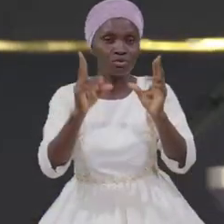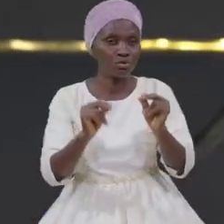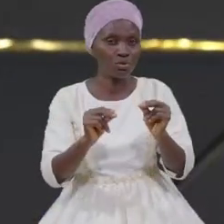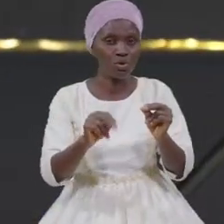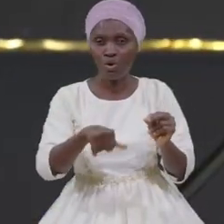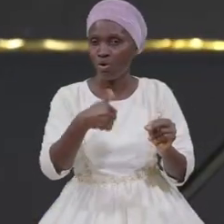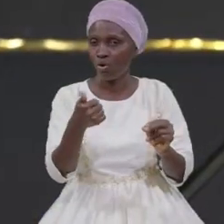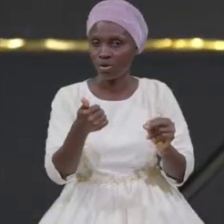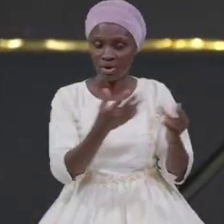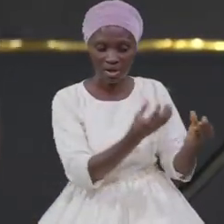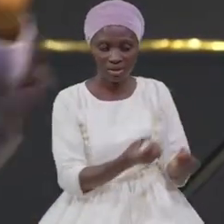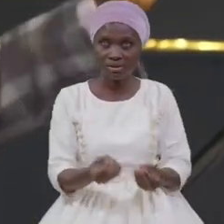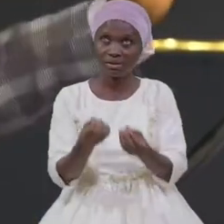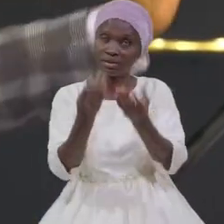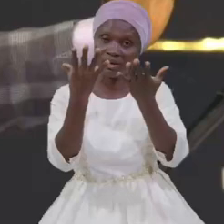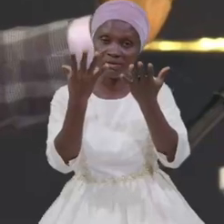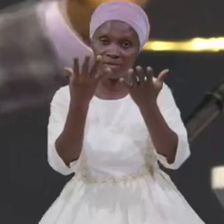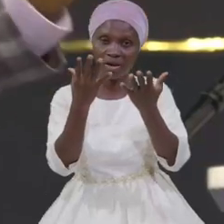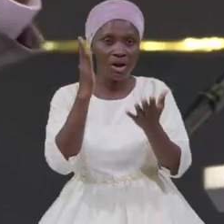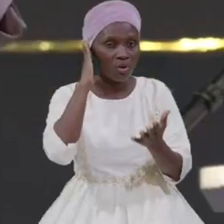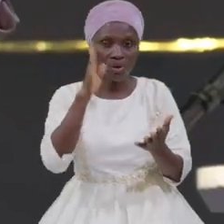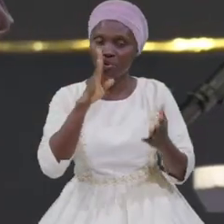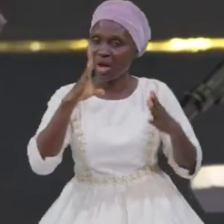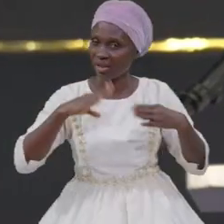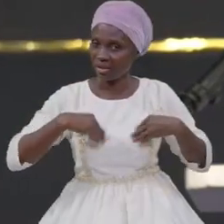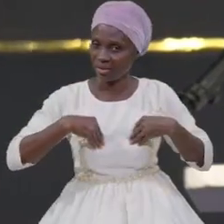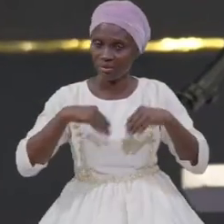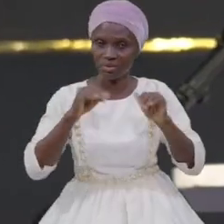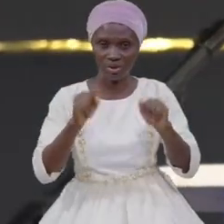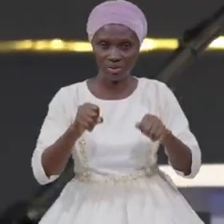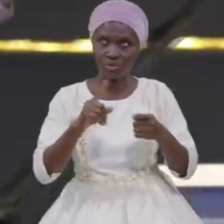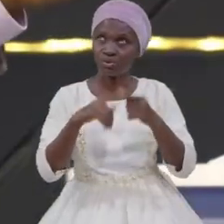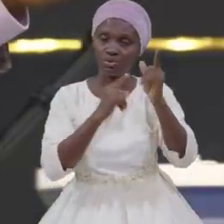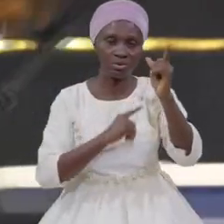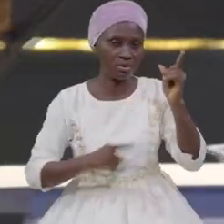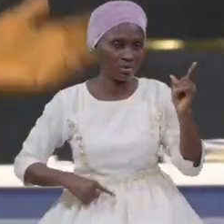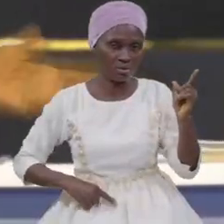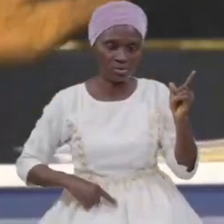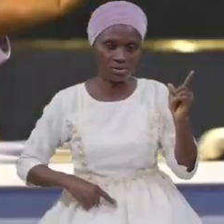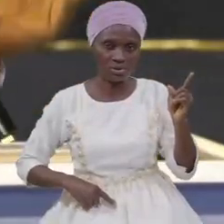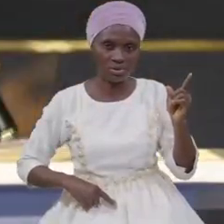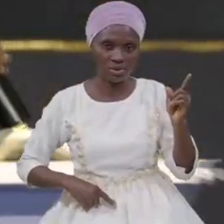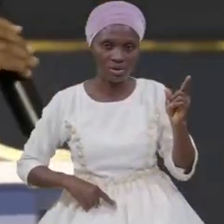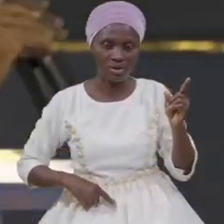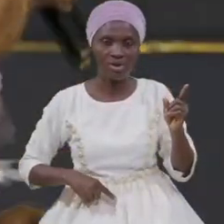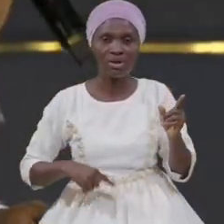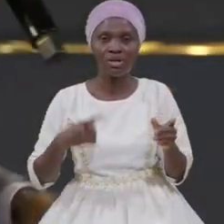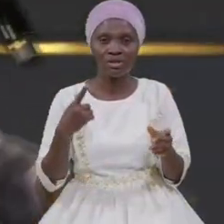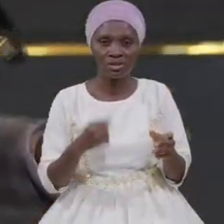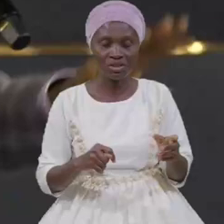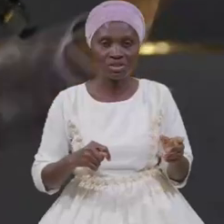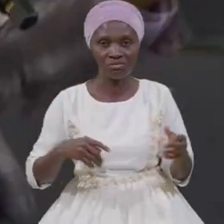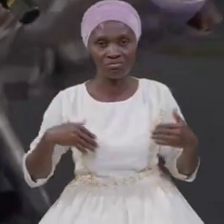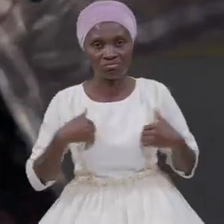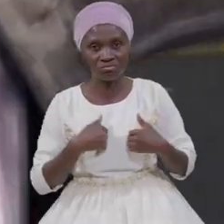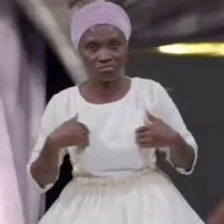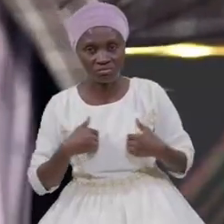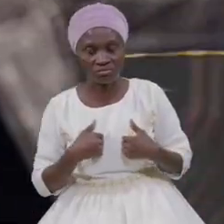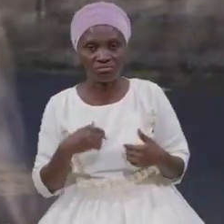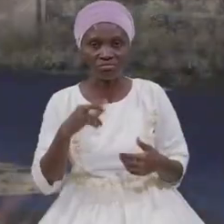Aucun autre sacrifice ne sera acceptable à Dieu. Les agneaux